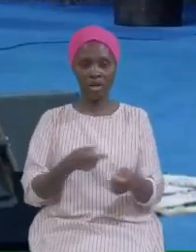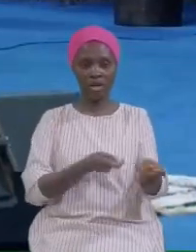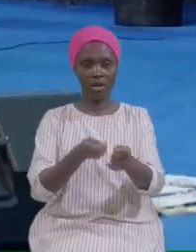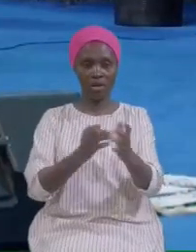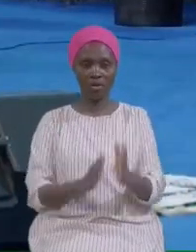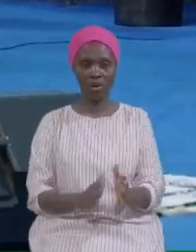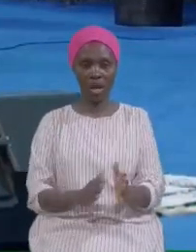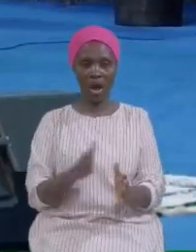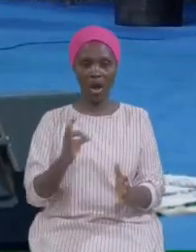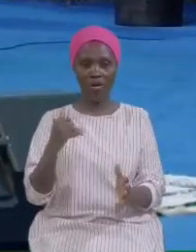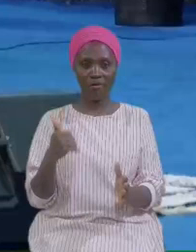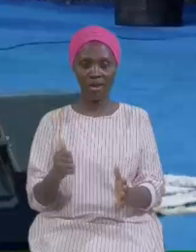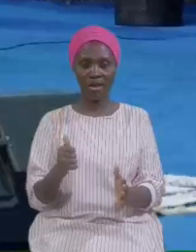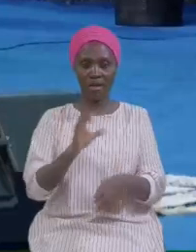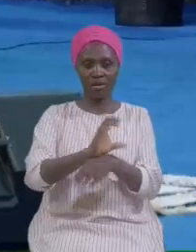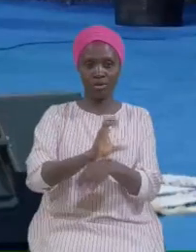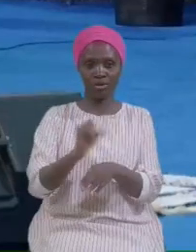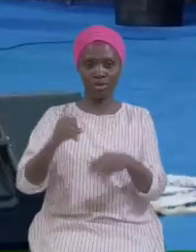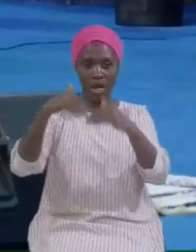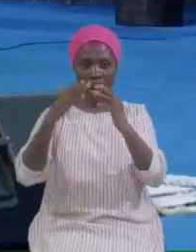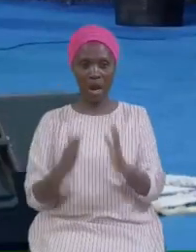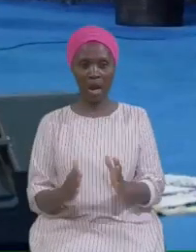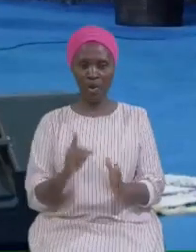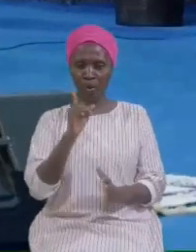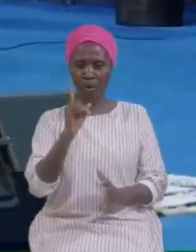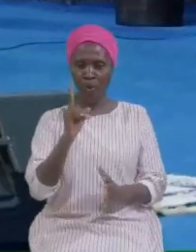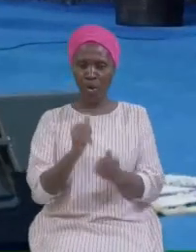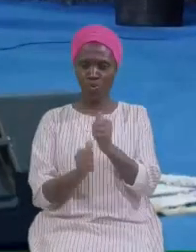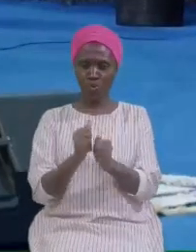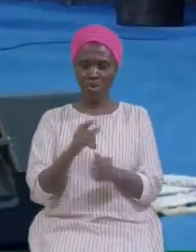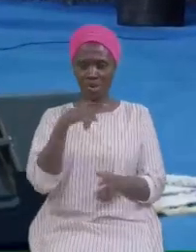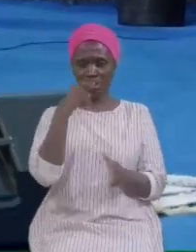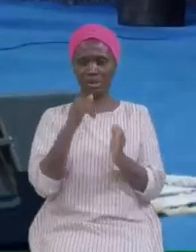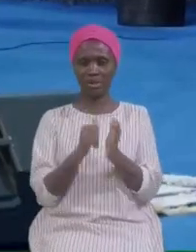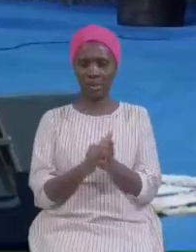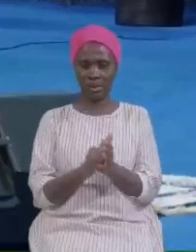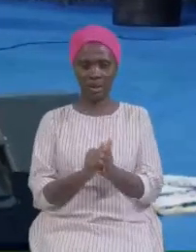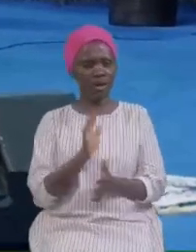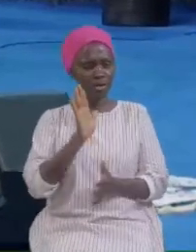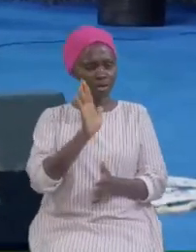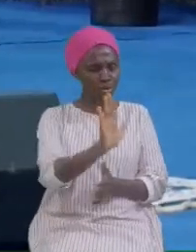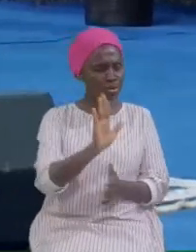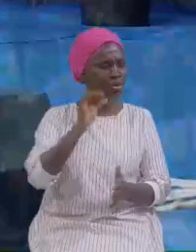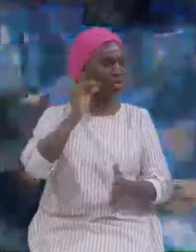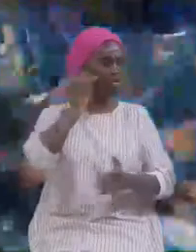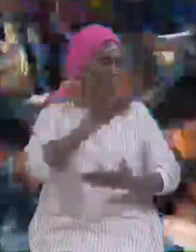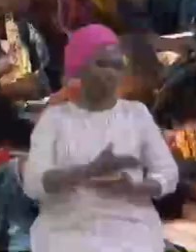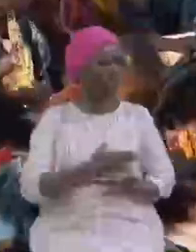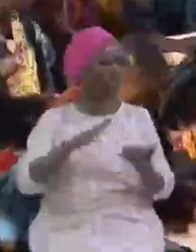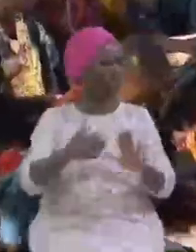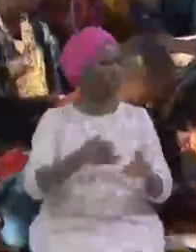la synagogue des gens qui dirent, ta fille est